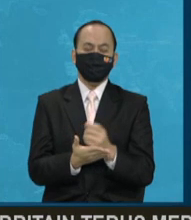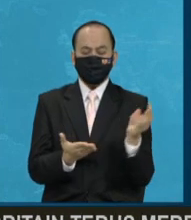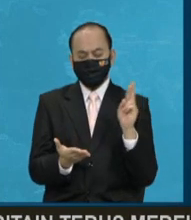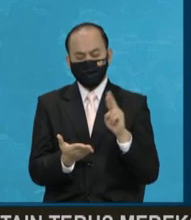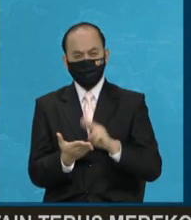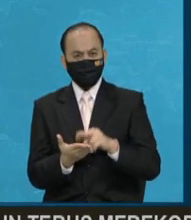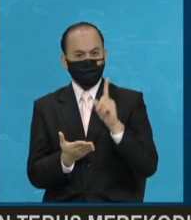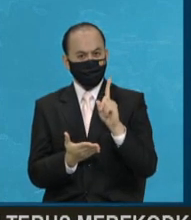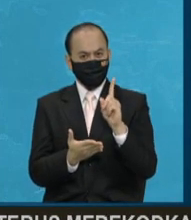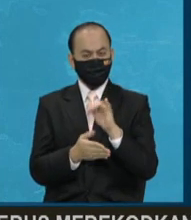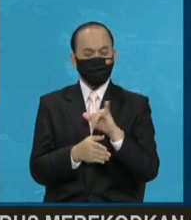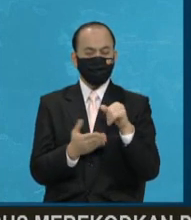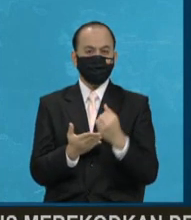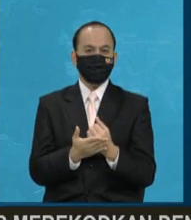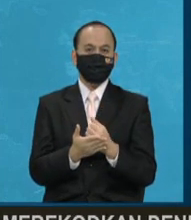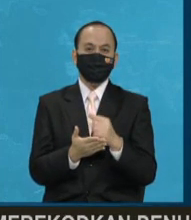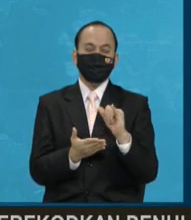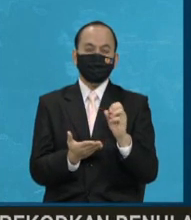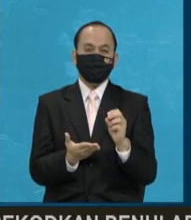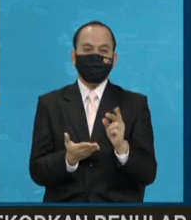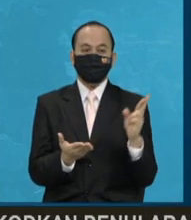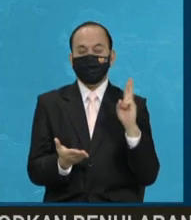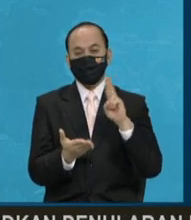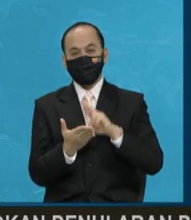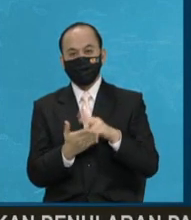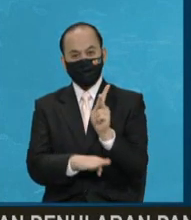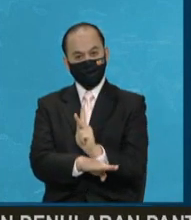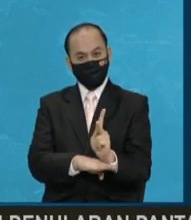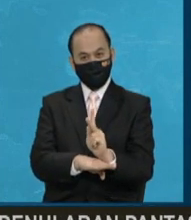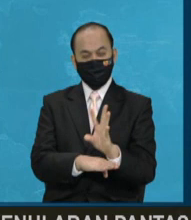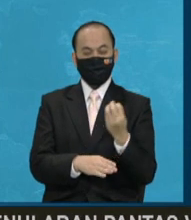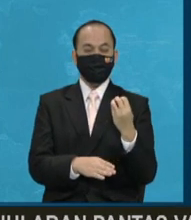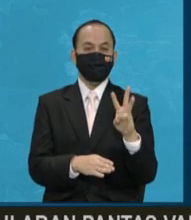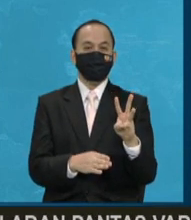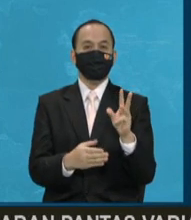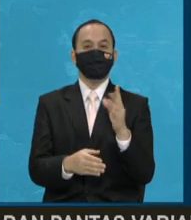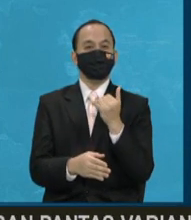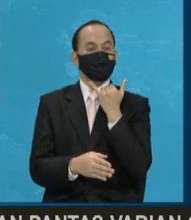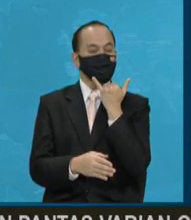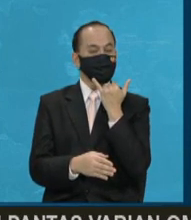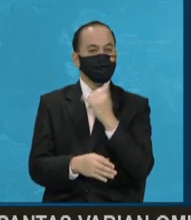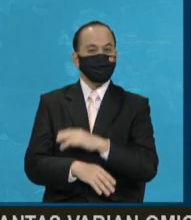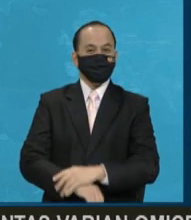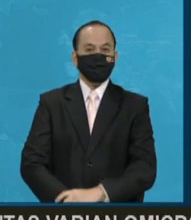catatkan dan jabatan imigresen dan pendaftaran kebangsaan merecord kan 16 kesalahan